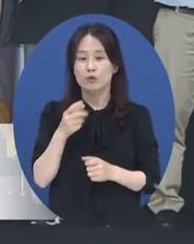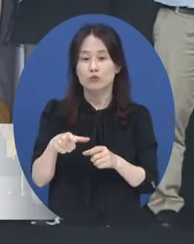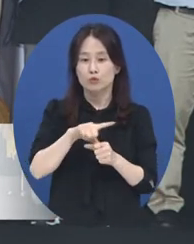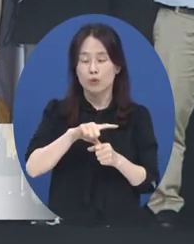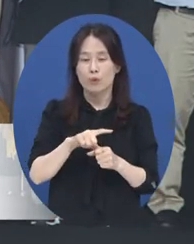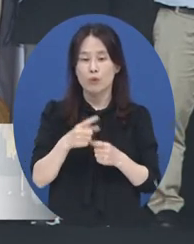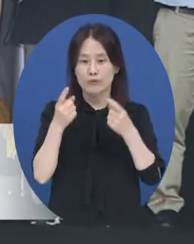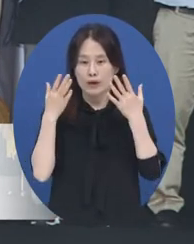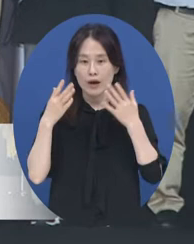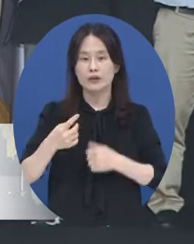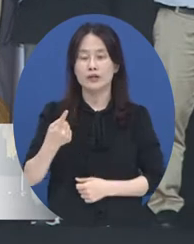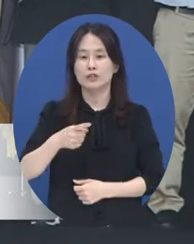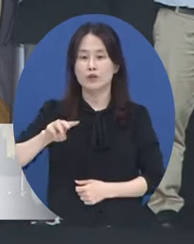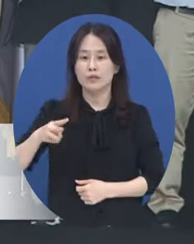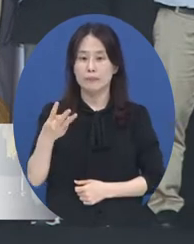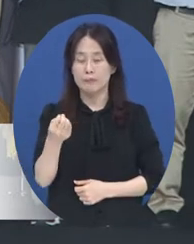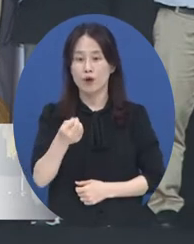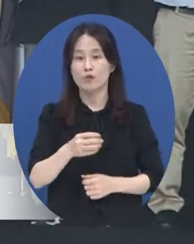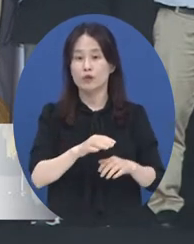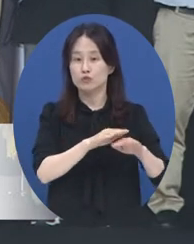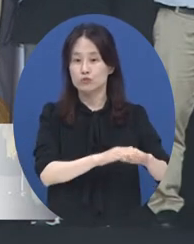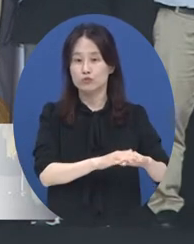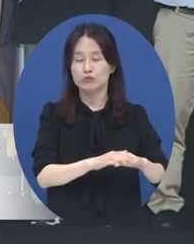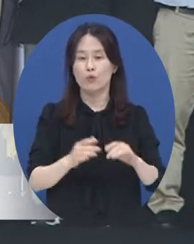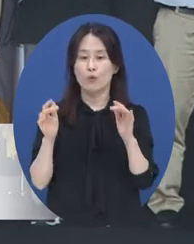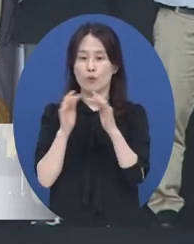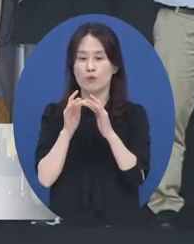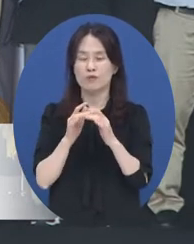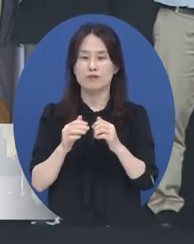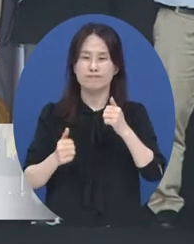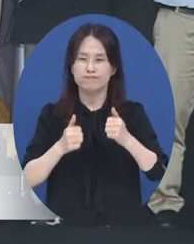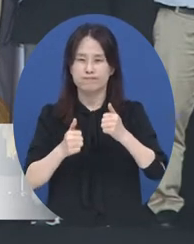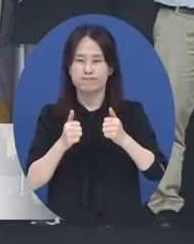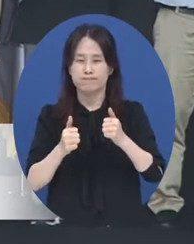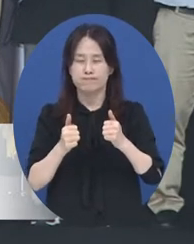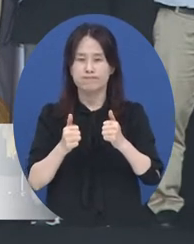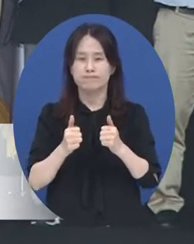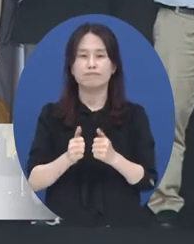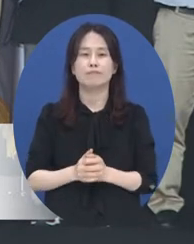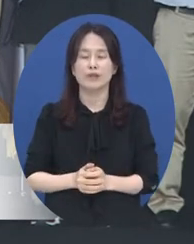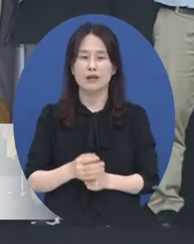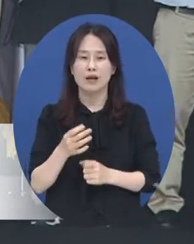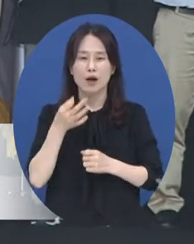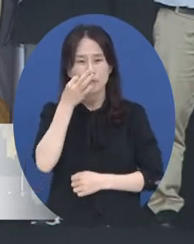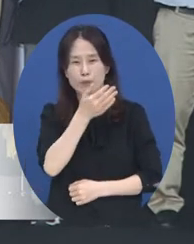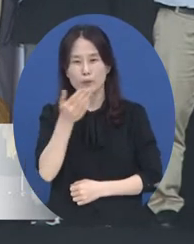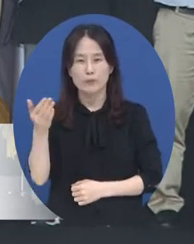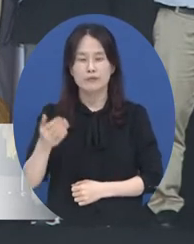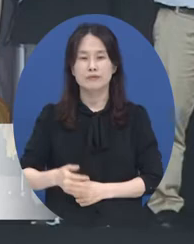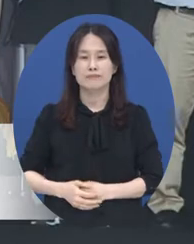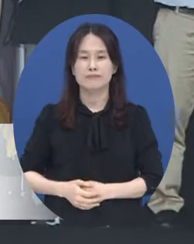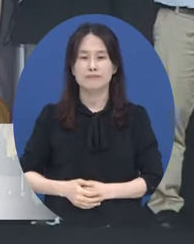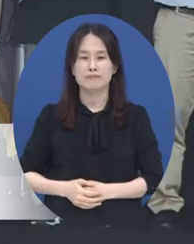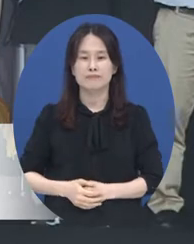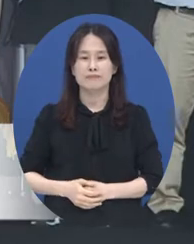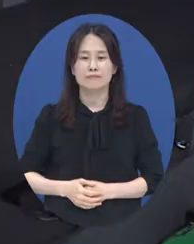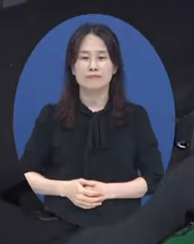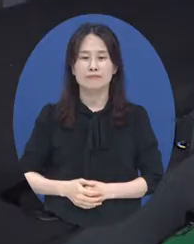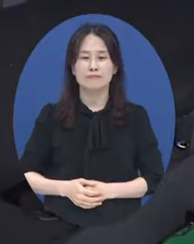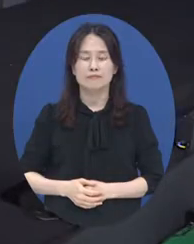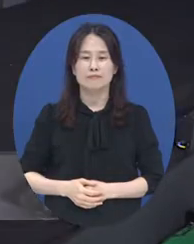총상금 1,300만 원을 걸고 온라인에서 치열한 스포츠 대결을 펼친 생생한 현장을 구영슬 기자가 담아왔습니다.